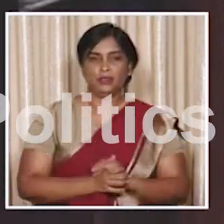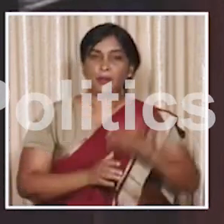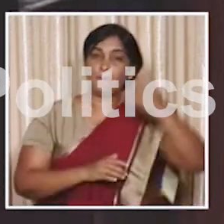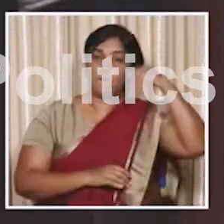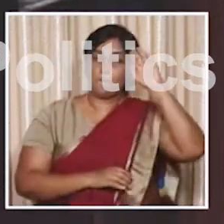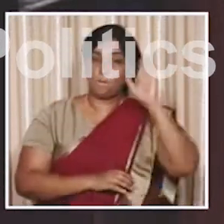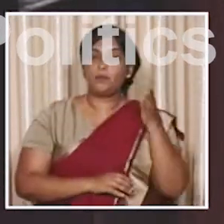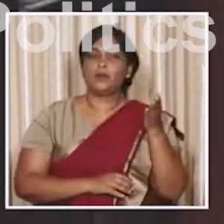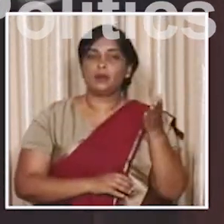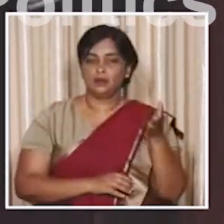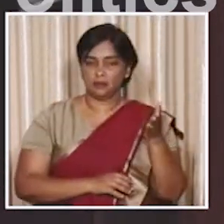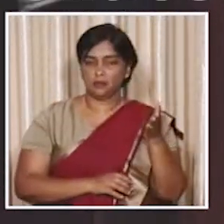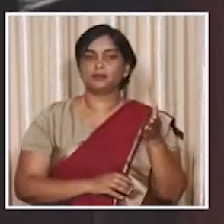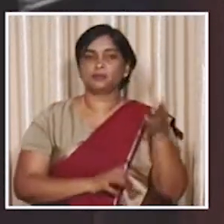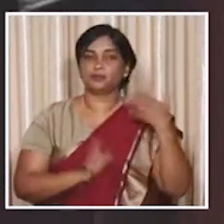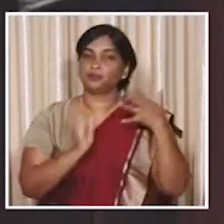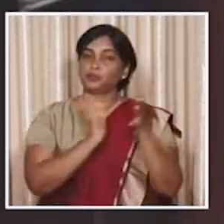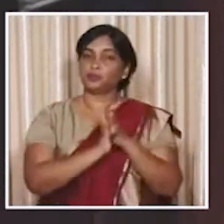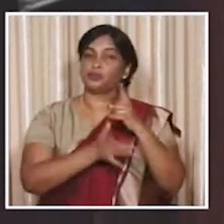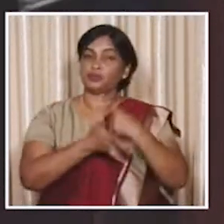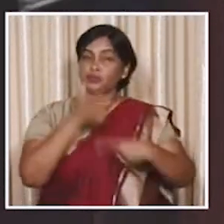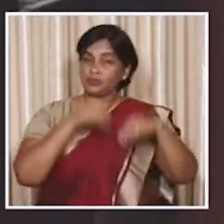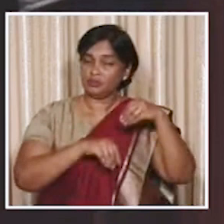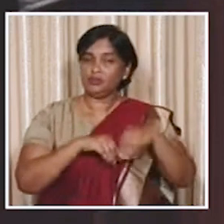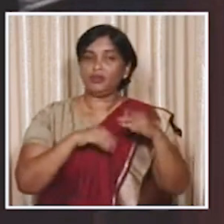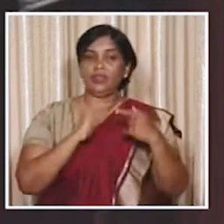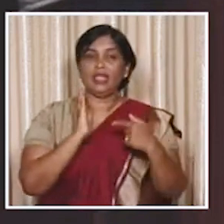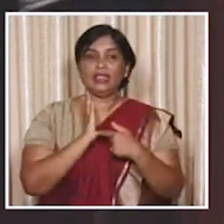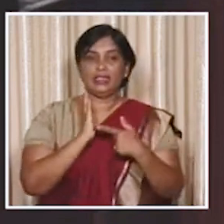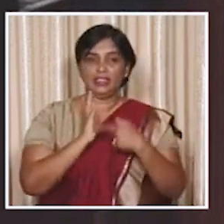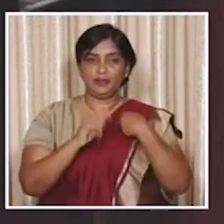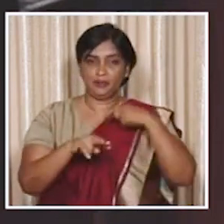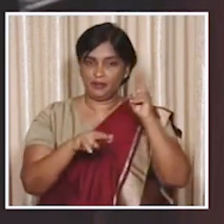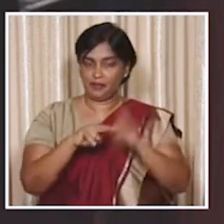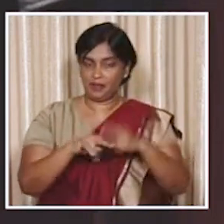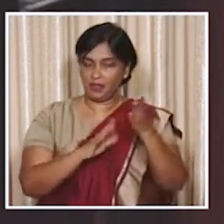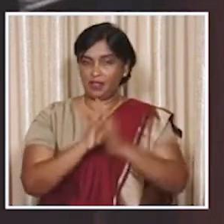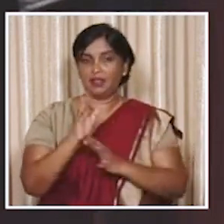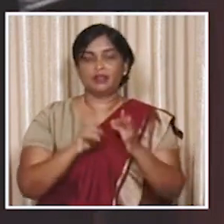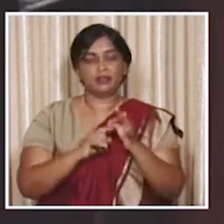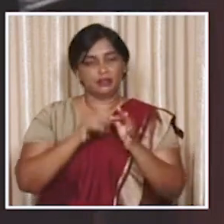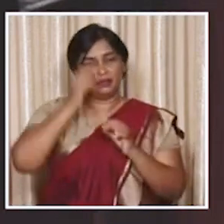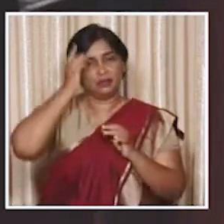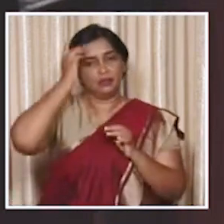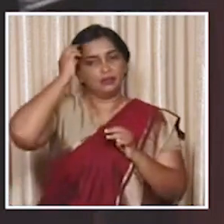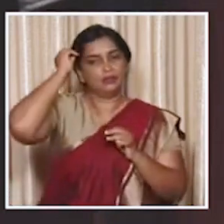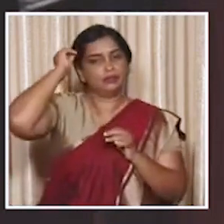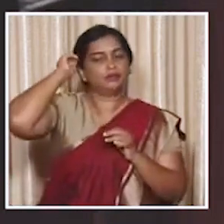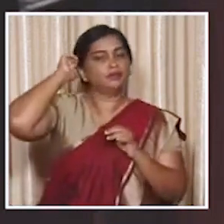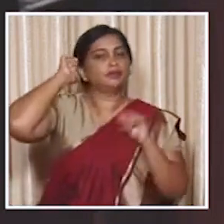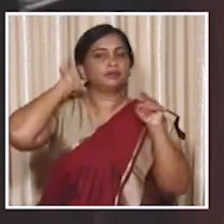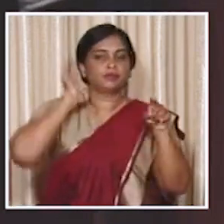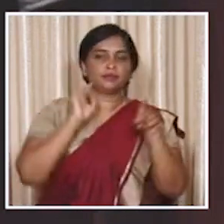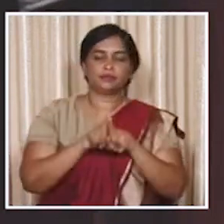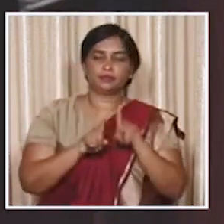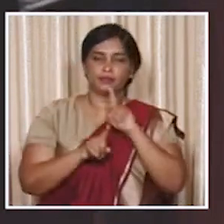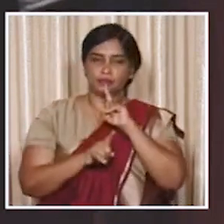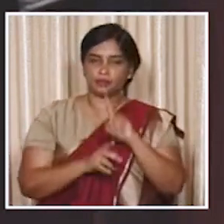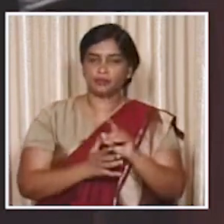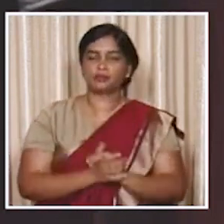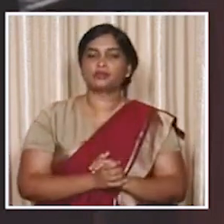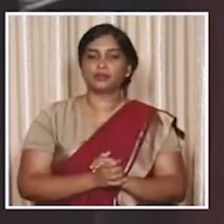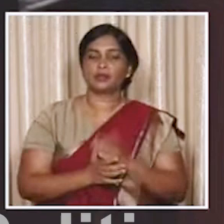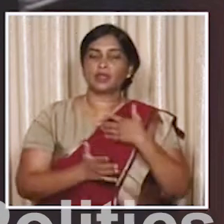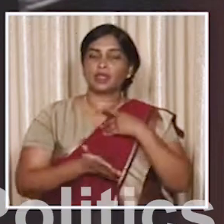අය එතුමාත් එක්ක දේශපාලනය කරපු අය 37 නායක මගේ මිත්‍ර මන්ත්‍රීතුමාලා. ඒ වගේම කියනවා